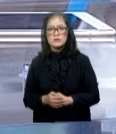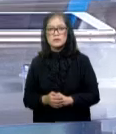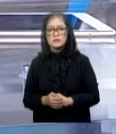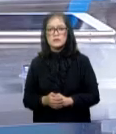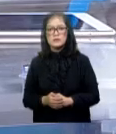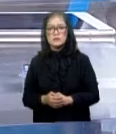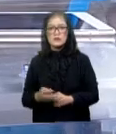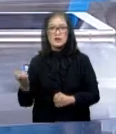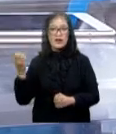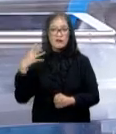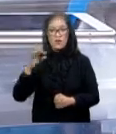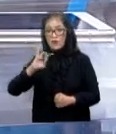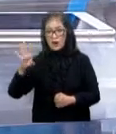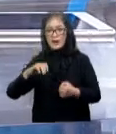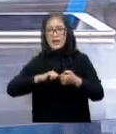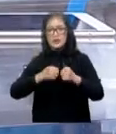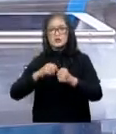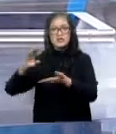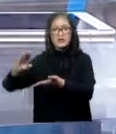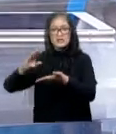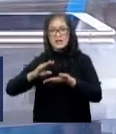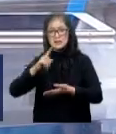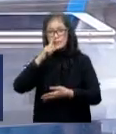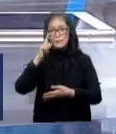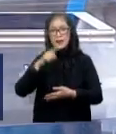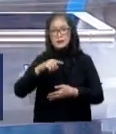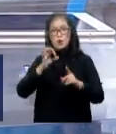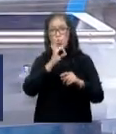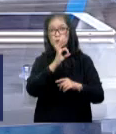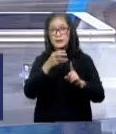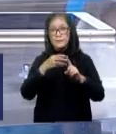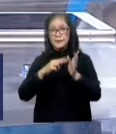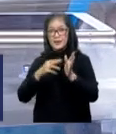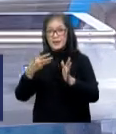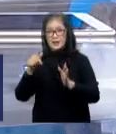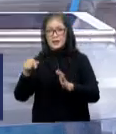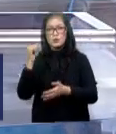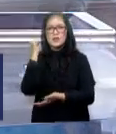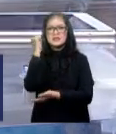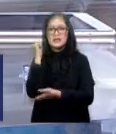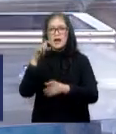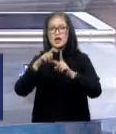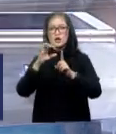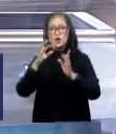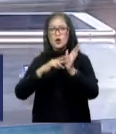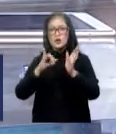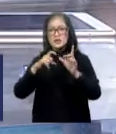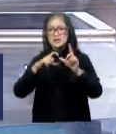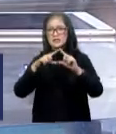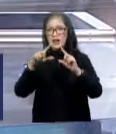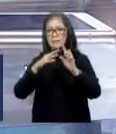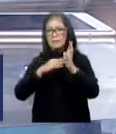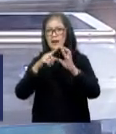The Flying Dragons dan facs investasi bodong opsi biner dengan tersangka Doni salmanan lebih dulu disidangkan di pengadilan